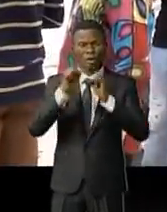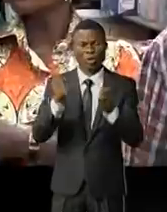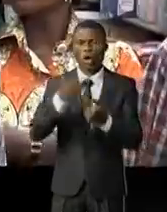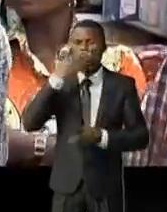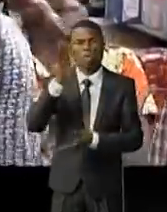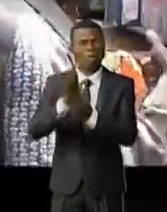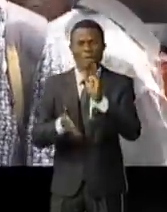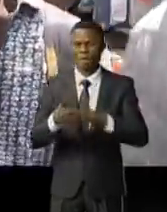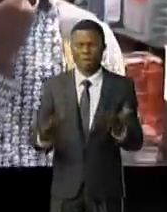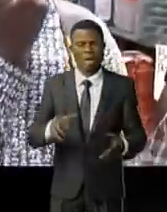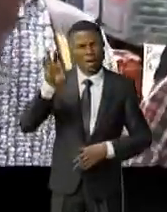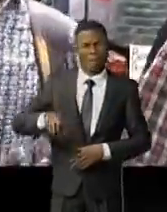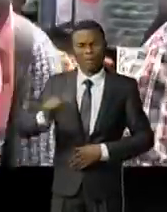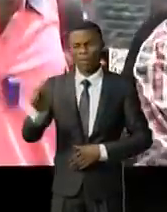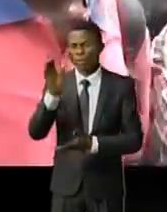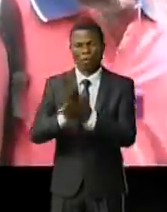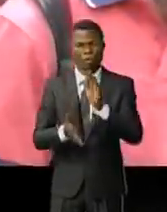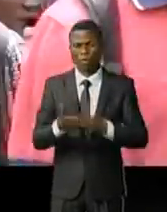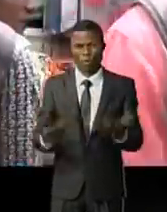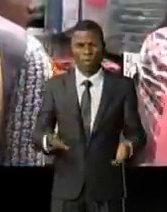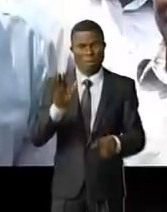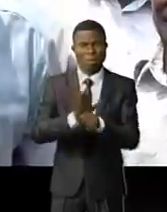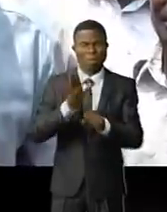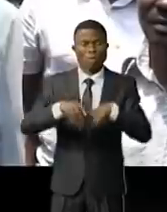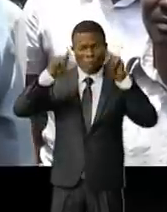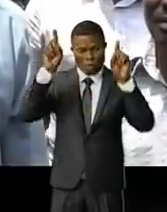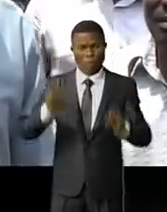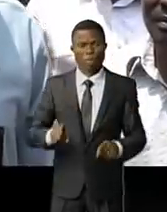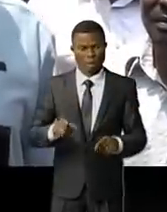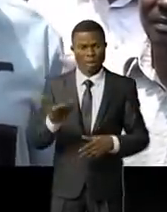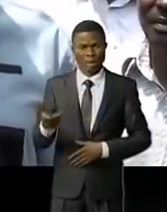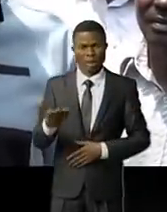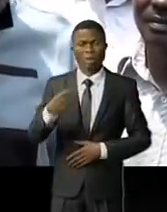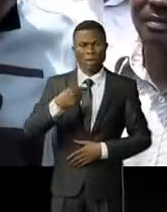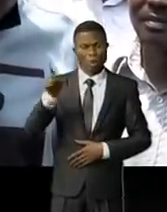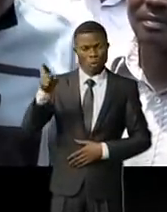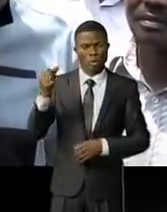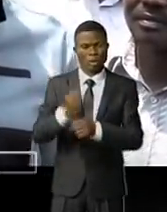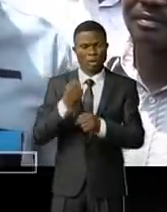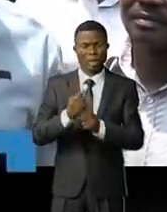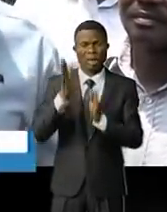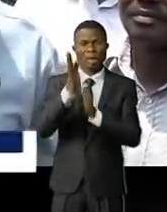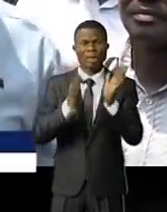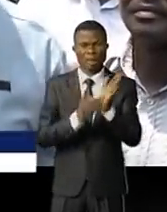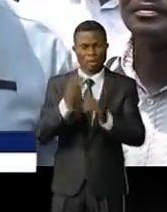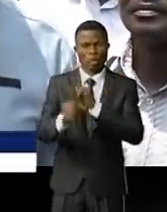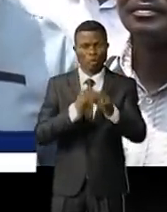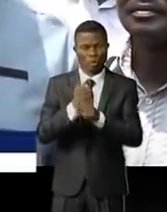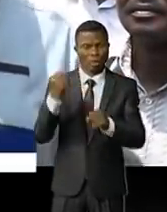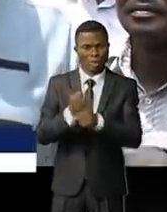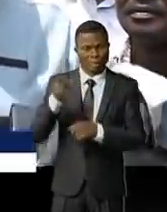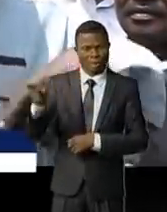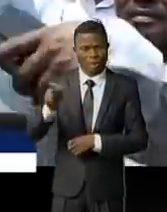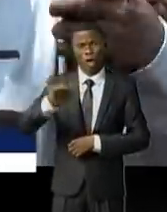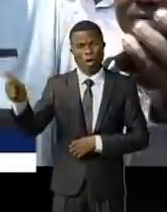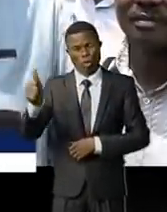médicaux et autres avantages. Ça fait plusieurs années. Moi, ça fait pratiquement 18 ans que je suis aux Affaires foncières. Les autres